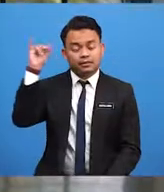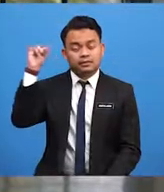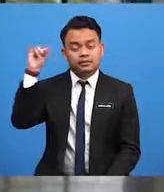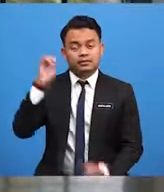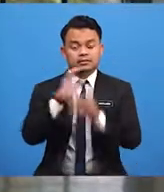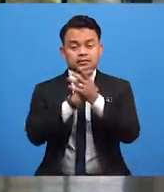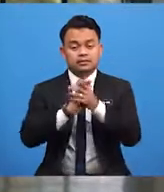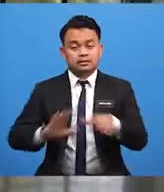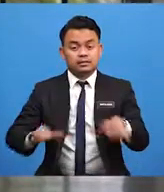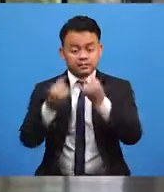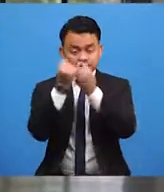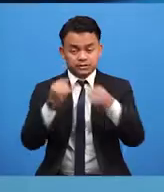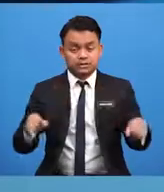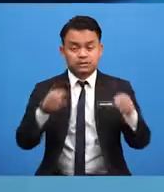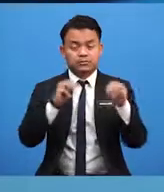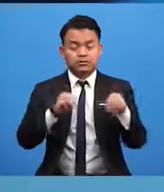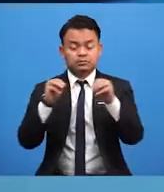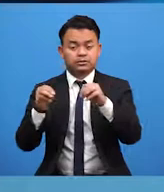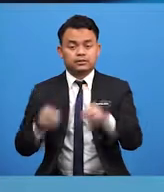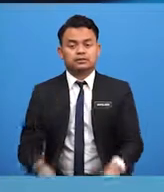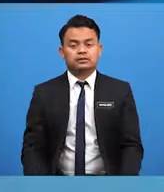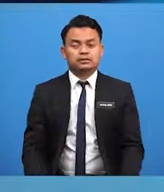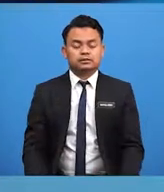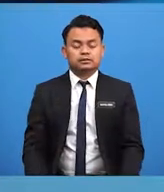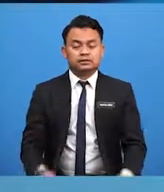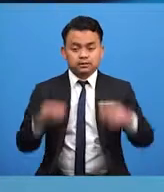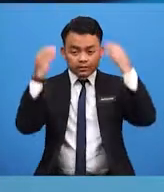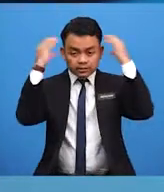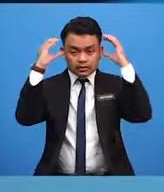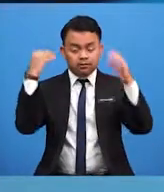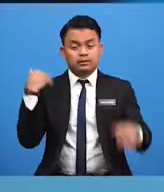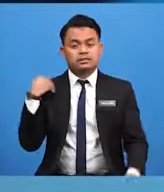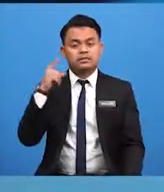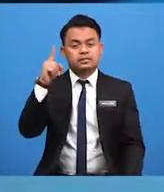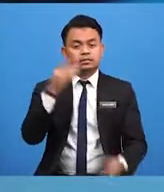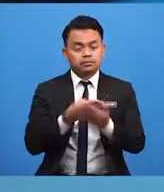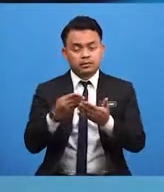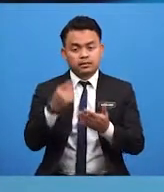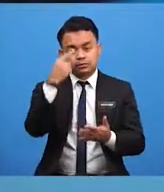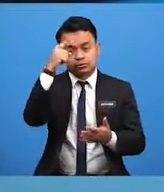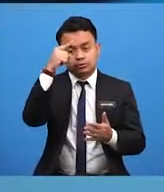Selamat sejahtera murid-murid. Cikgu ada satu bahan untuk ditunjukkan.